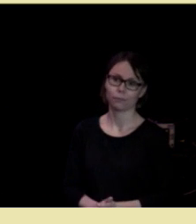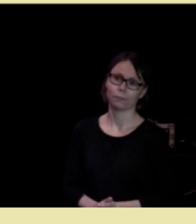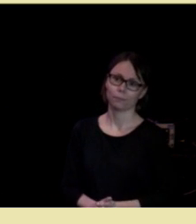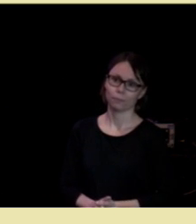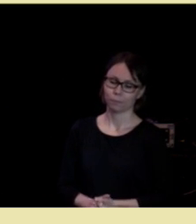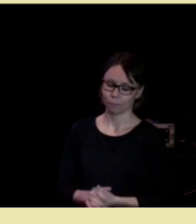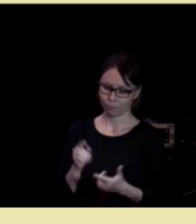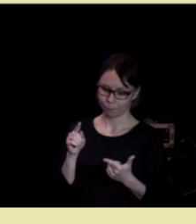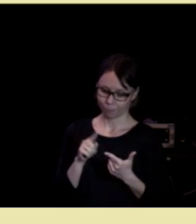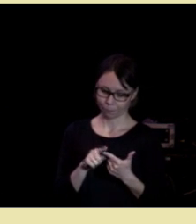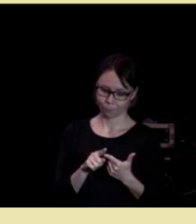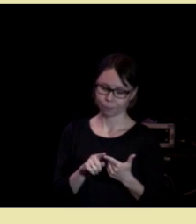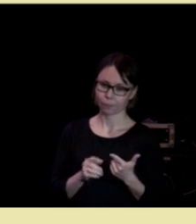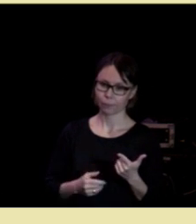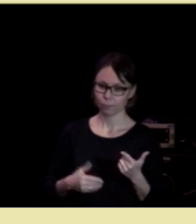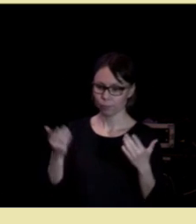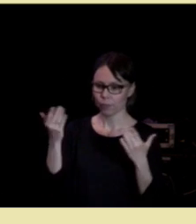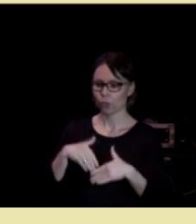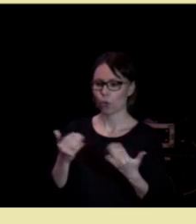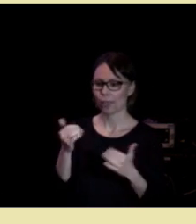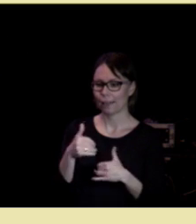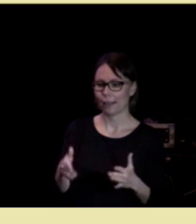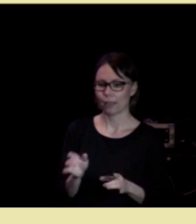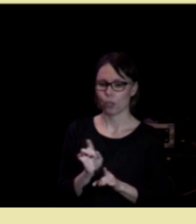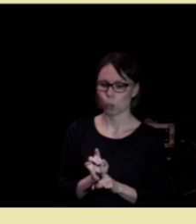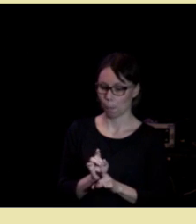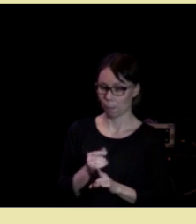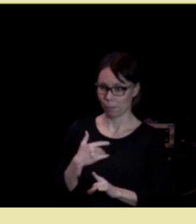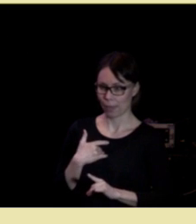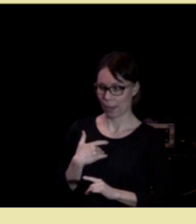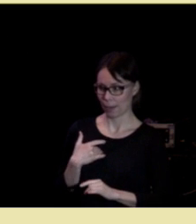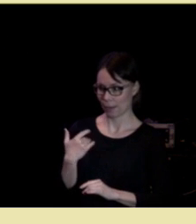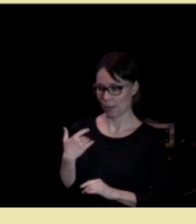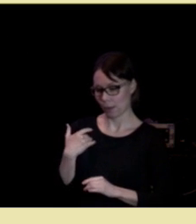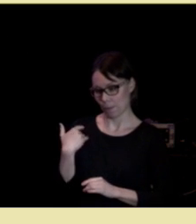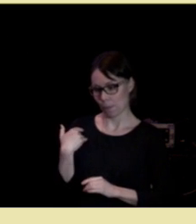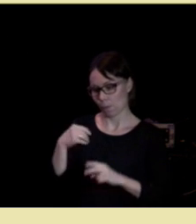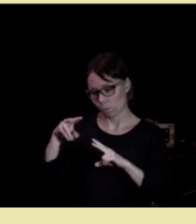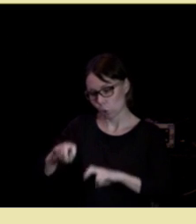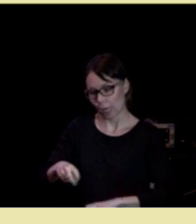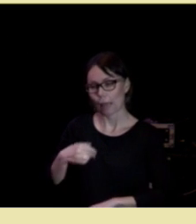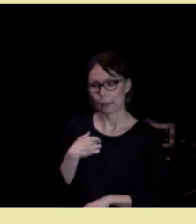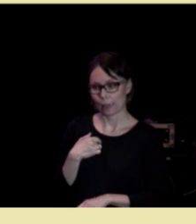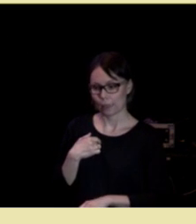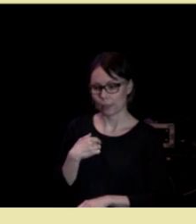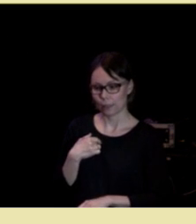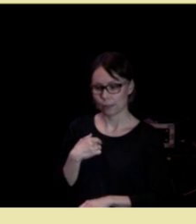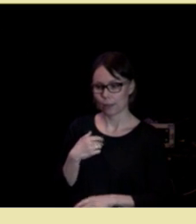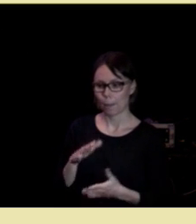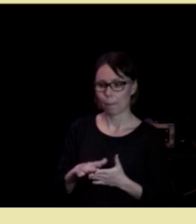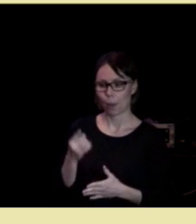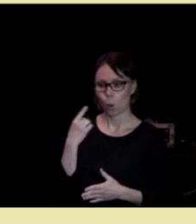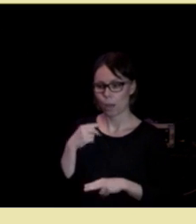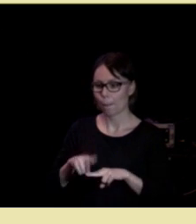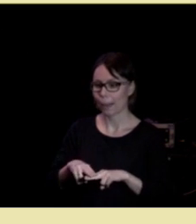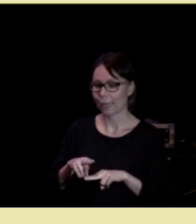For det andre, døgnenheter, slik som jeg har forsket på, med